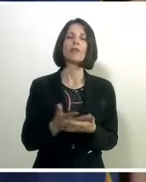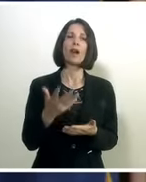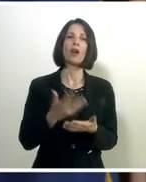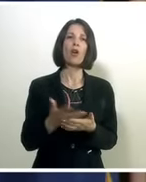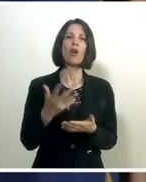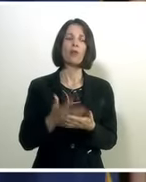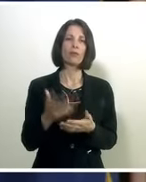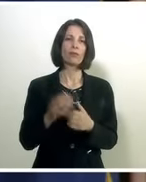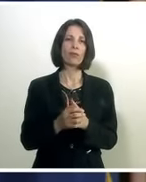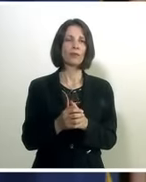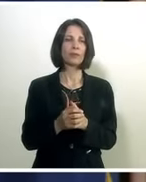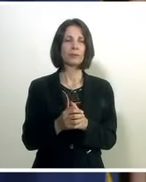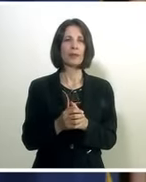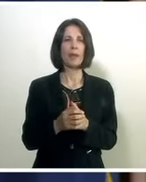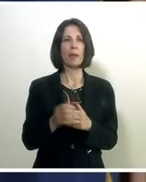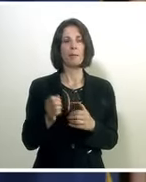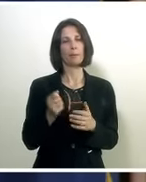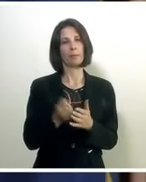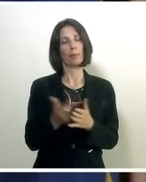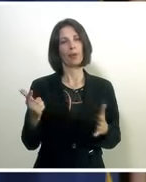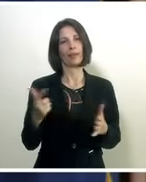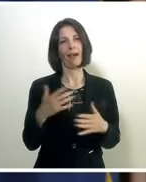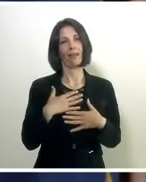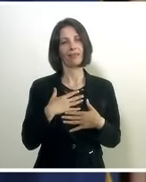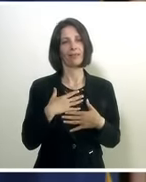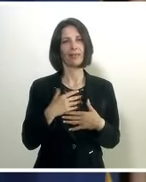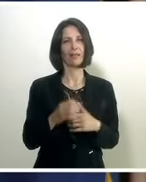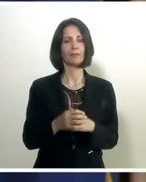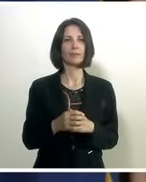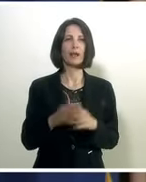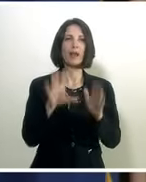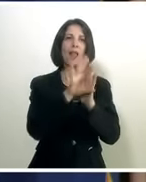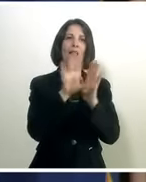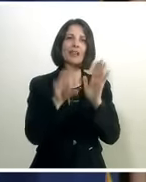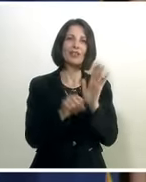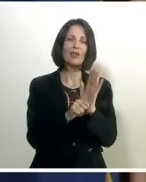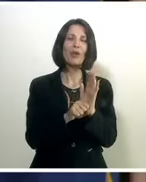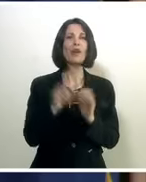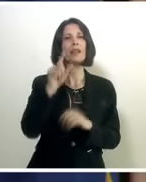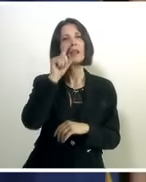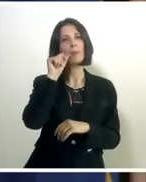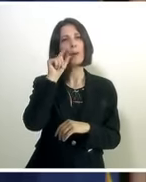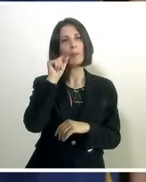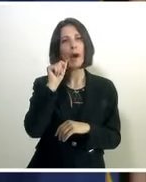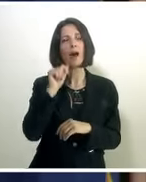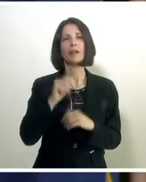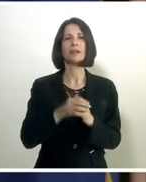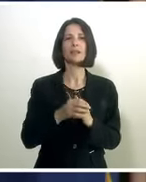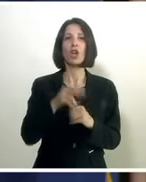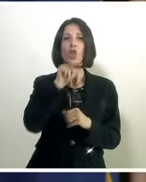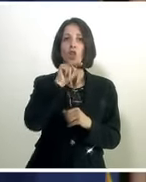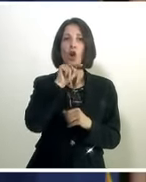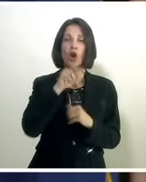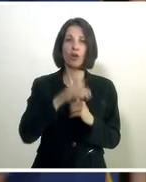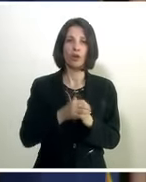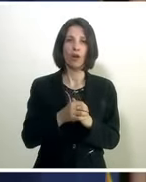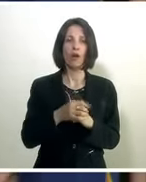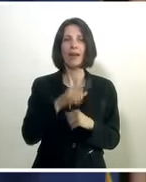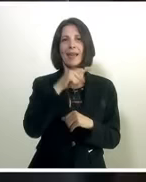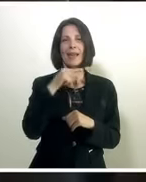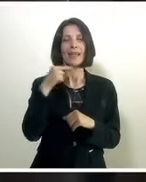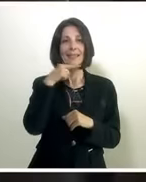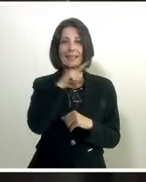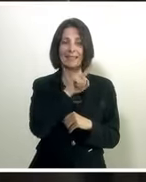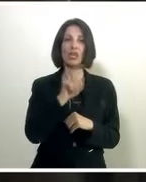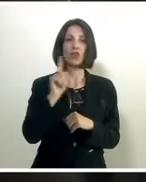particolarmente proprio per la storia di papà di suo nonno e di Nostro zio Giovanni intanto